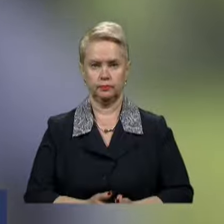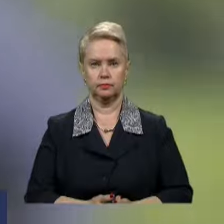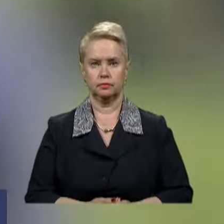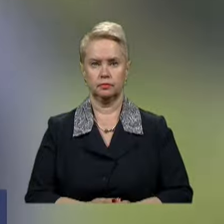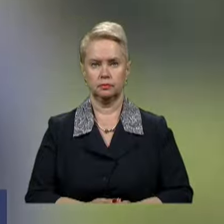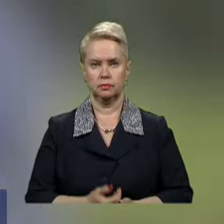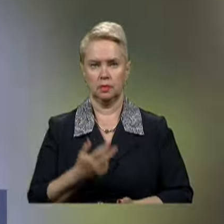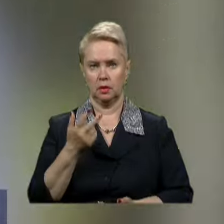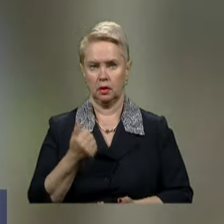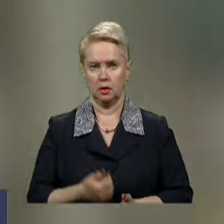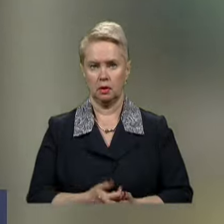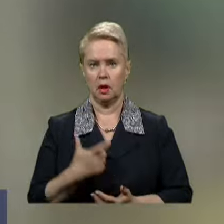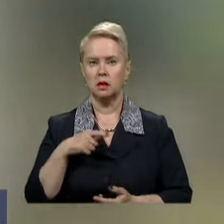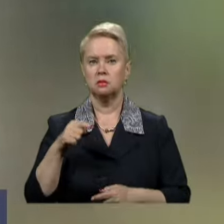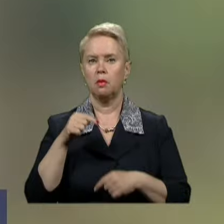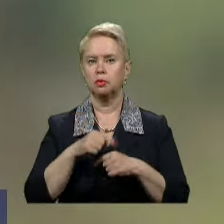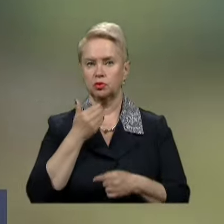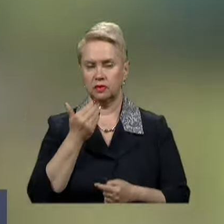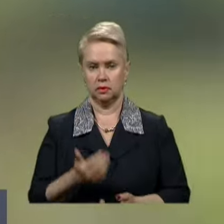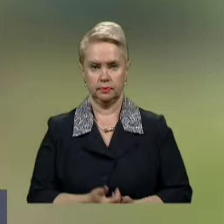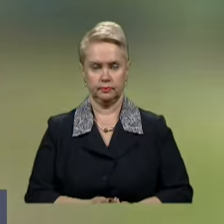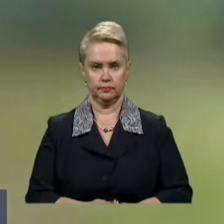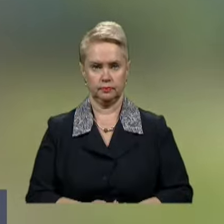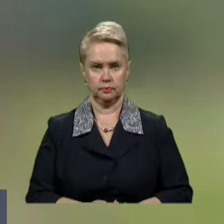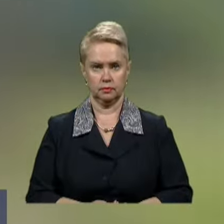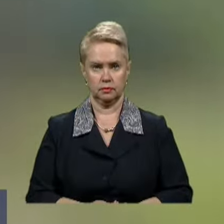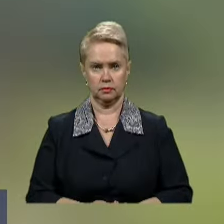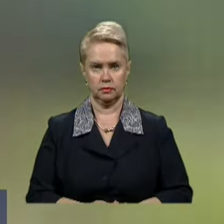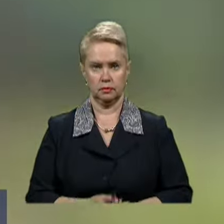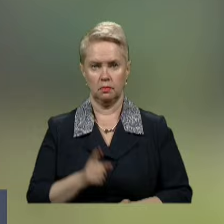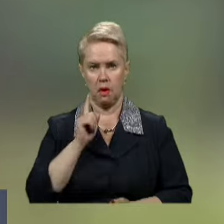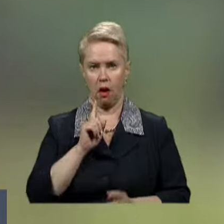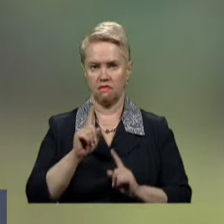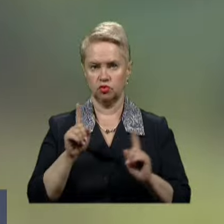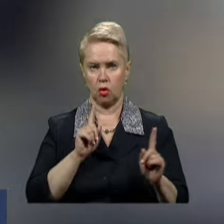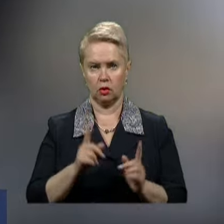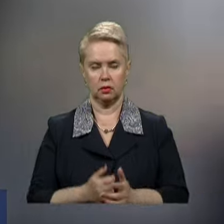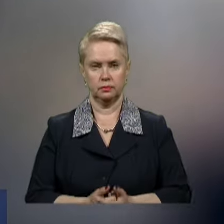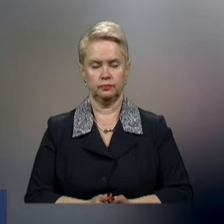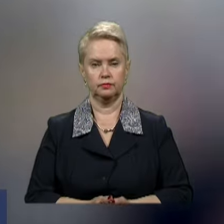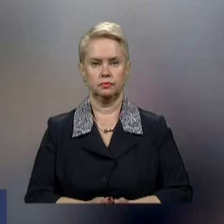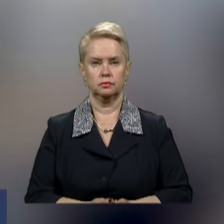Ну, так. Як ви себе почуваєте? Поки в шокі.